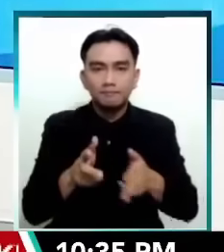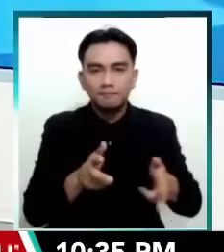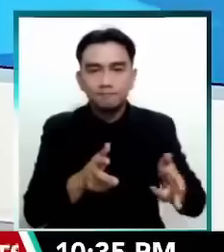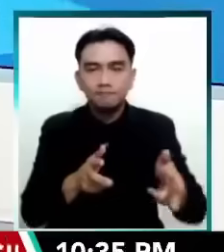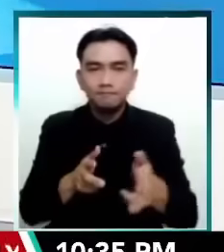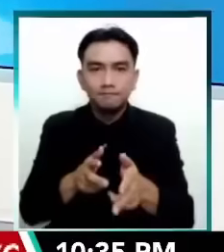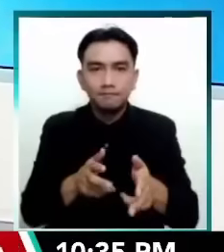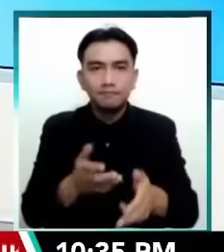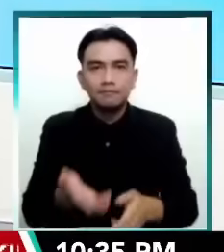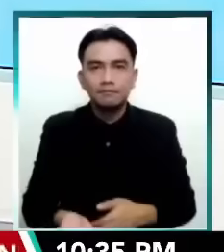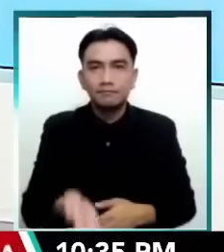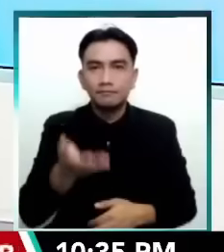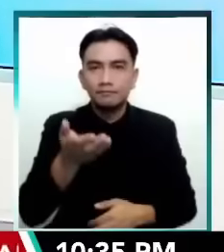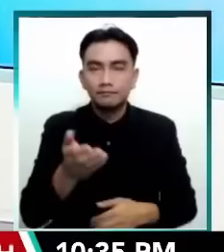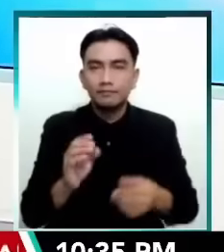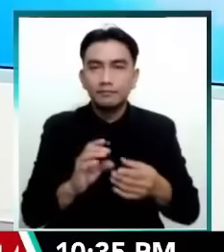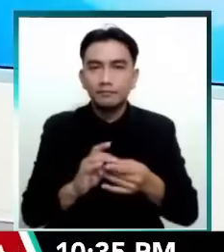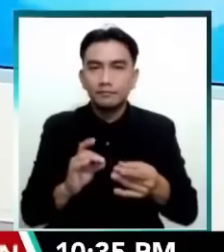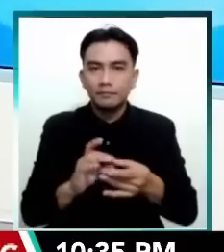Consulta.